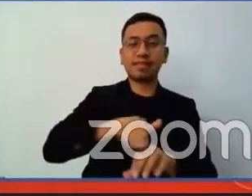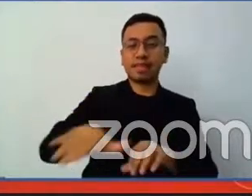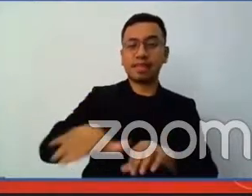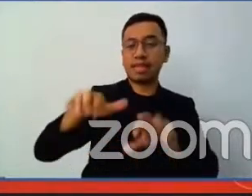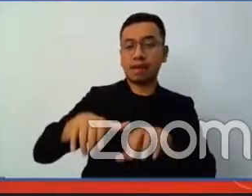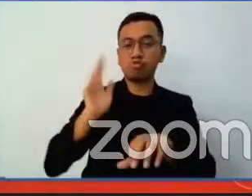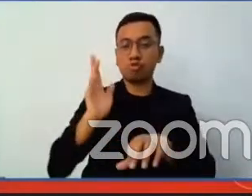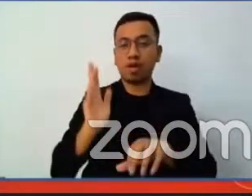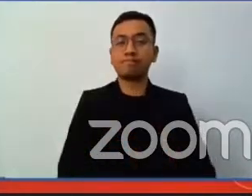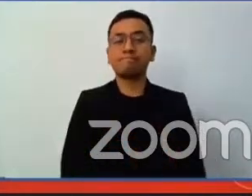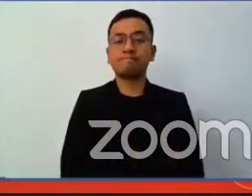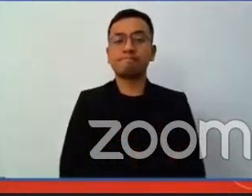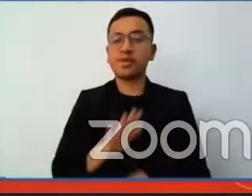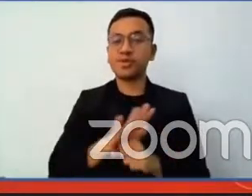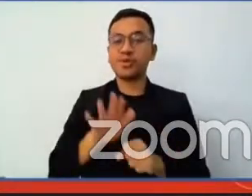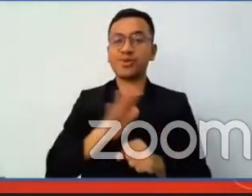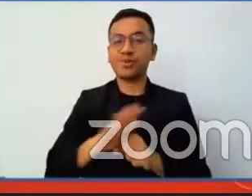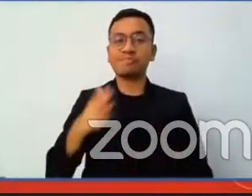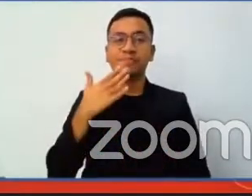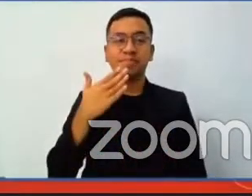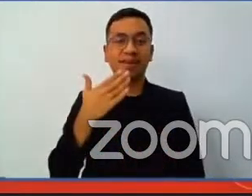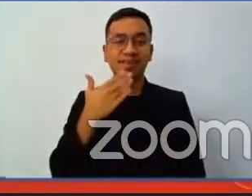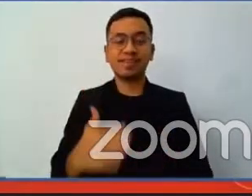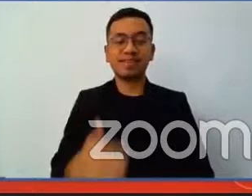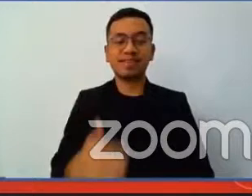pemaparan saya. Terima kasih sudah